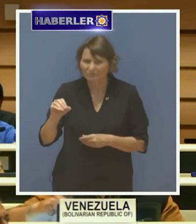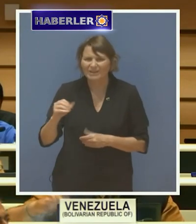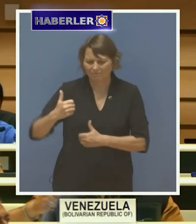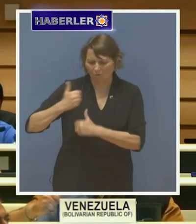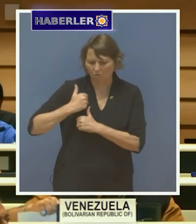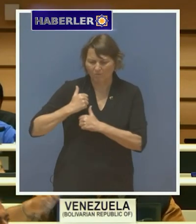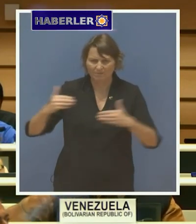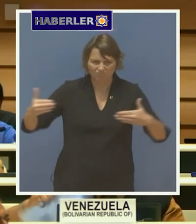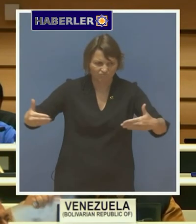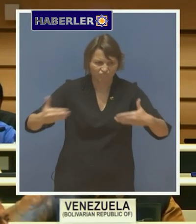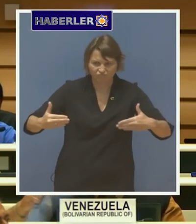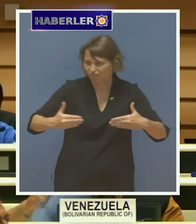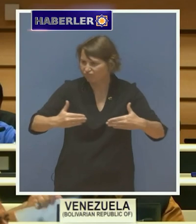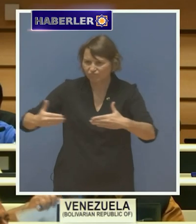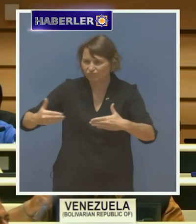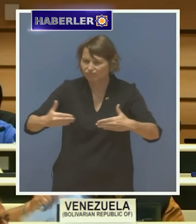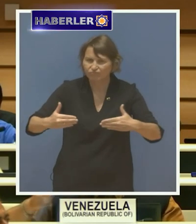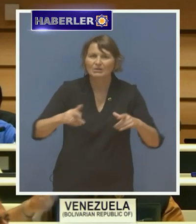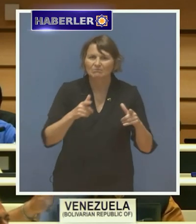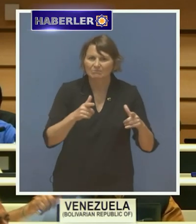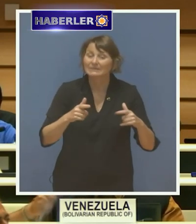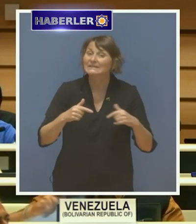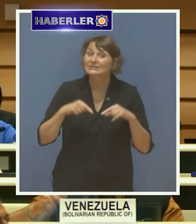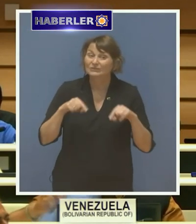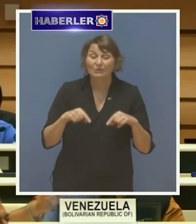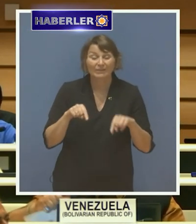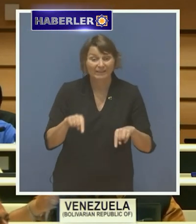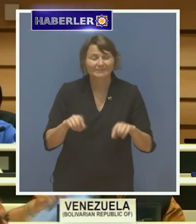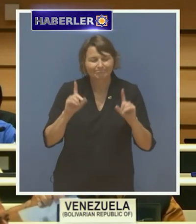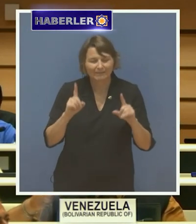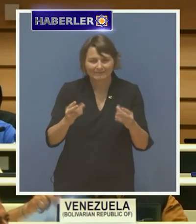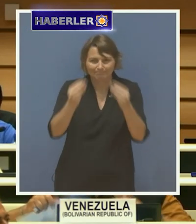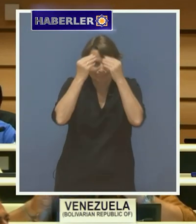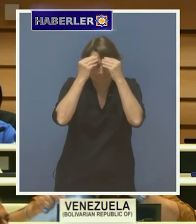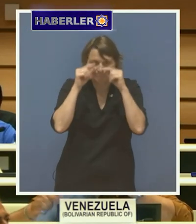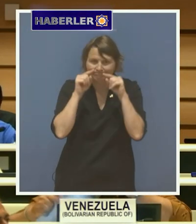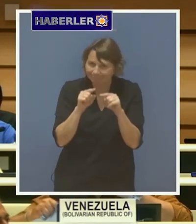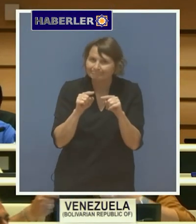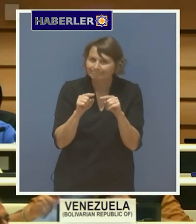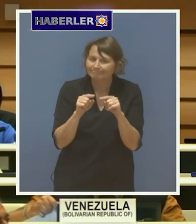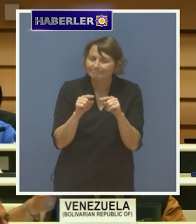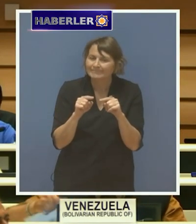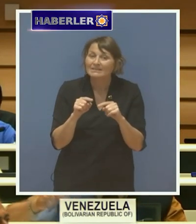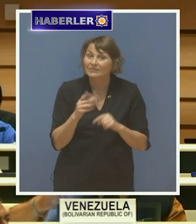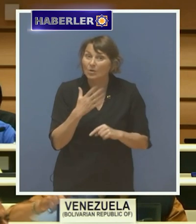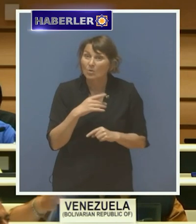planı, dillerinin nesilden nesile aktarılmasını sağlayan, bunu yapma hakkı ve sorumluluğuna sahip olan,